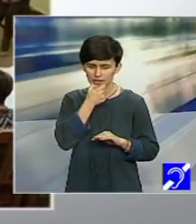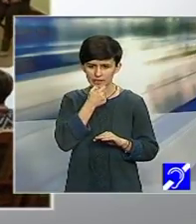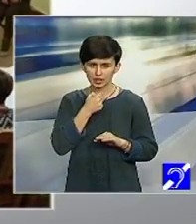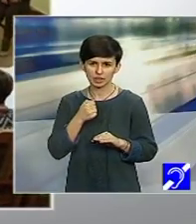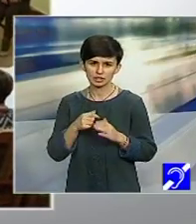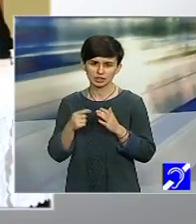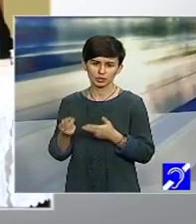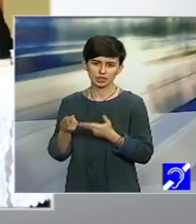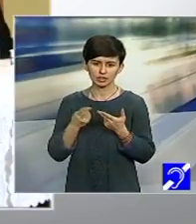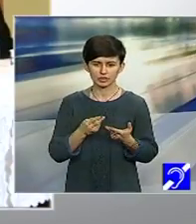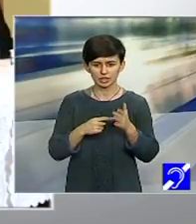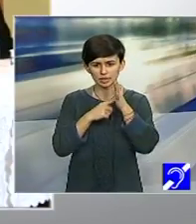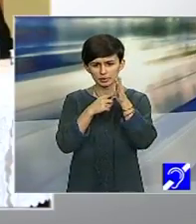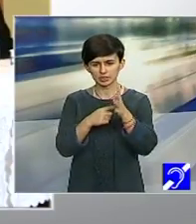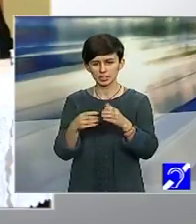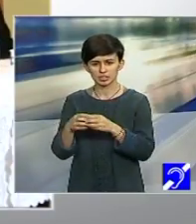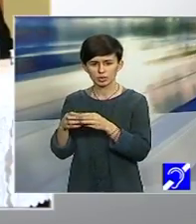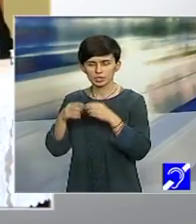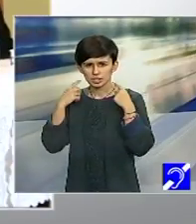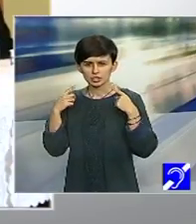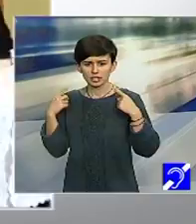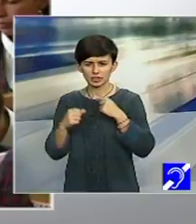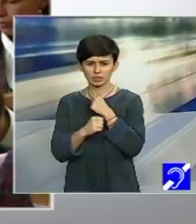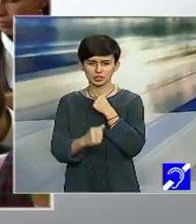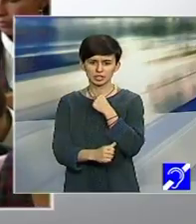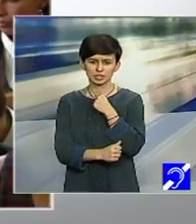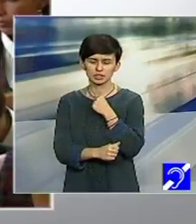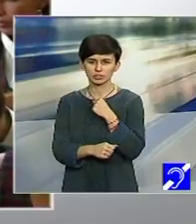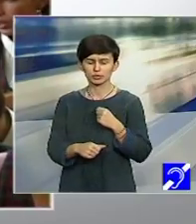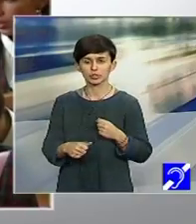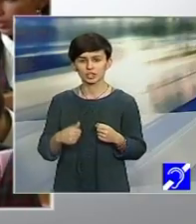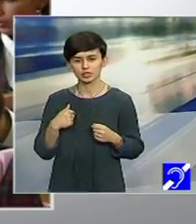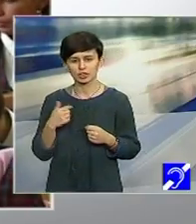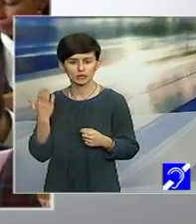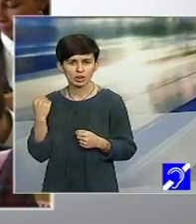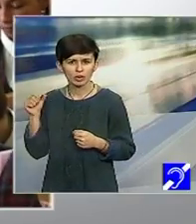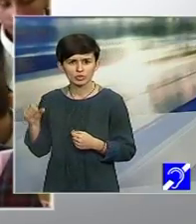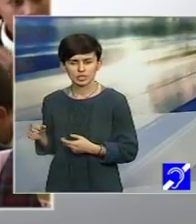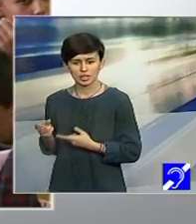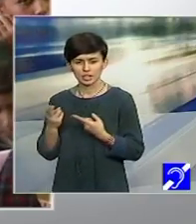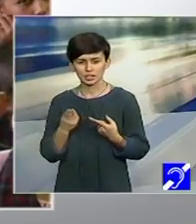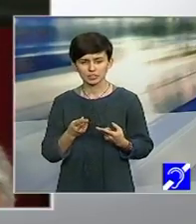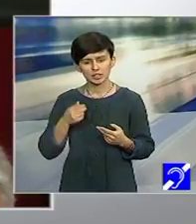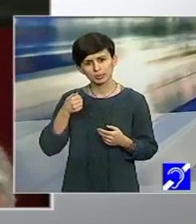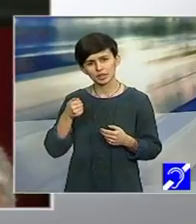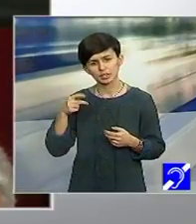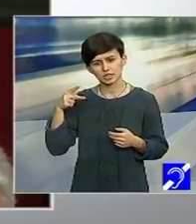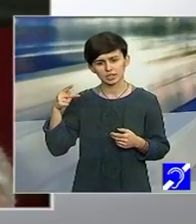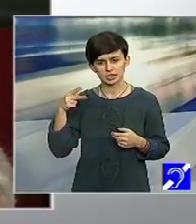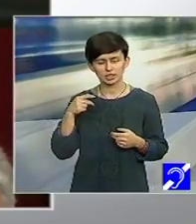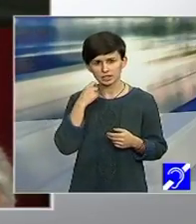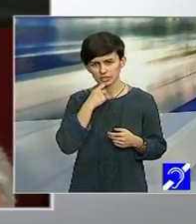invitat reprezentanți ai comunității evreilor din Târgu Mureș, de asta dată l-a avut oaspete pe Andrei Klein din